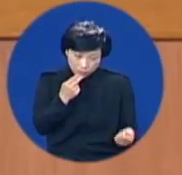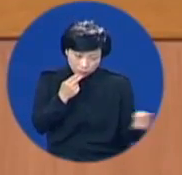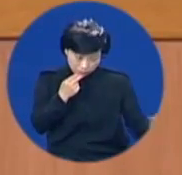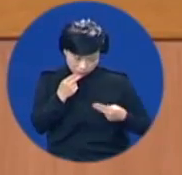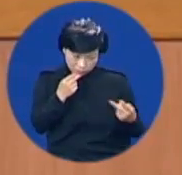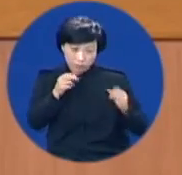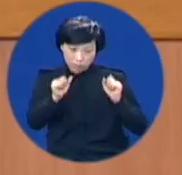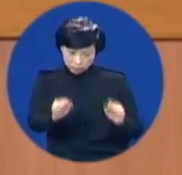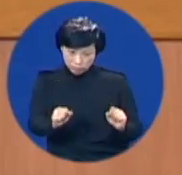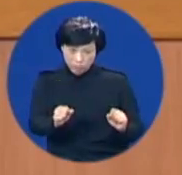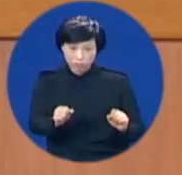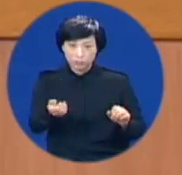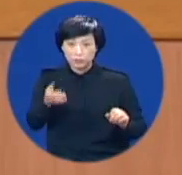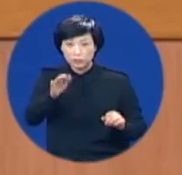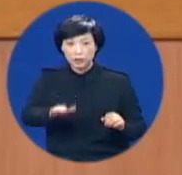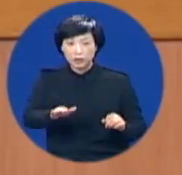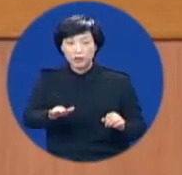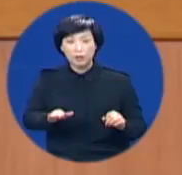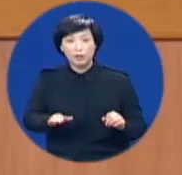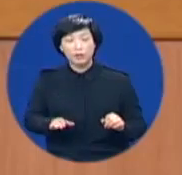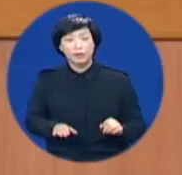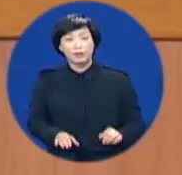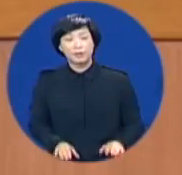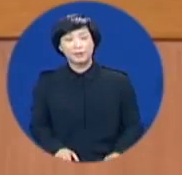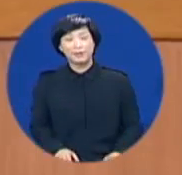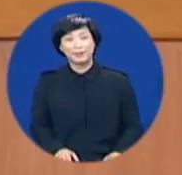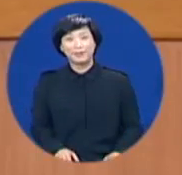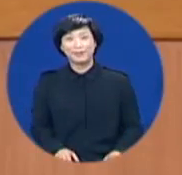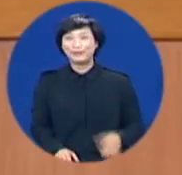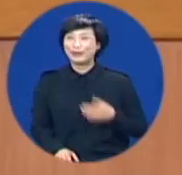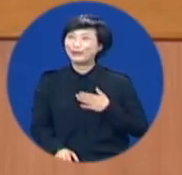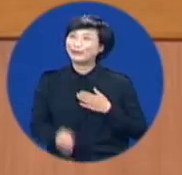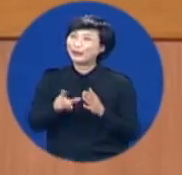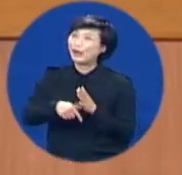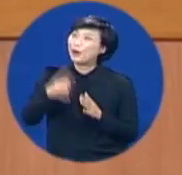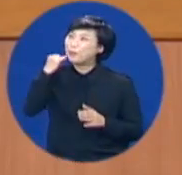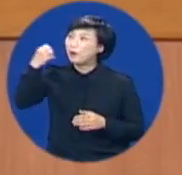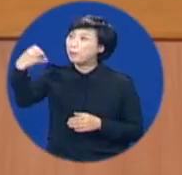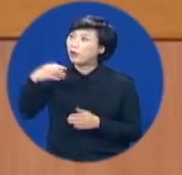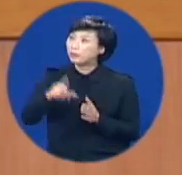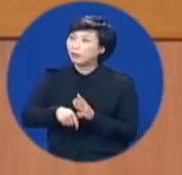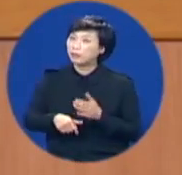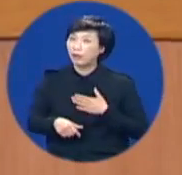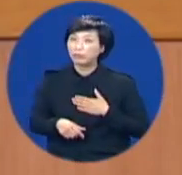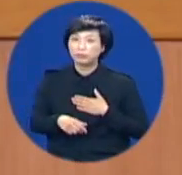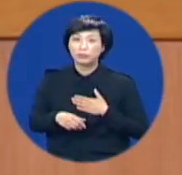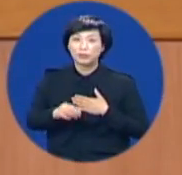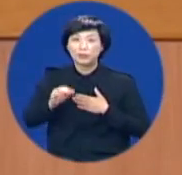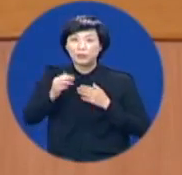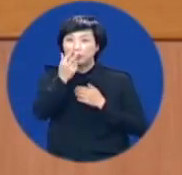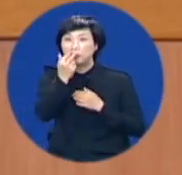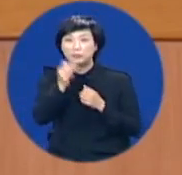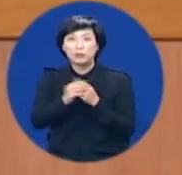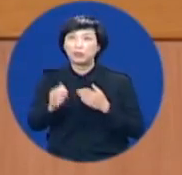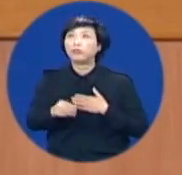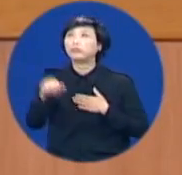그랬지. 저는 그때는 어렸으니까 어머니가 그렇게 낳나 보다